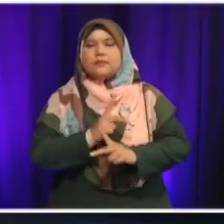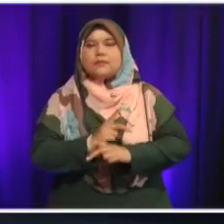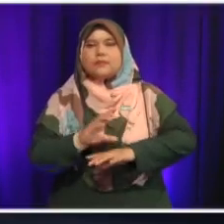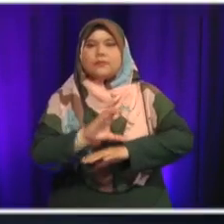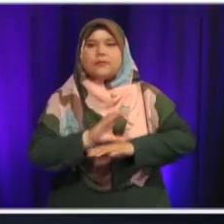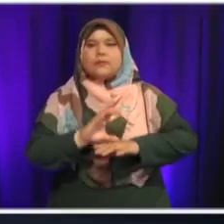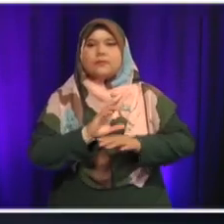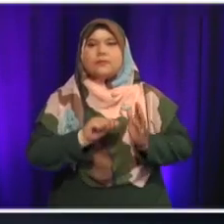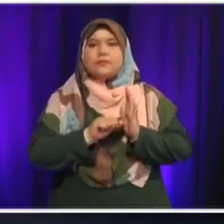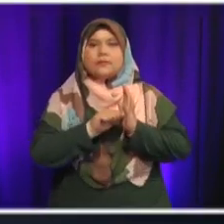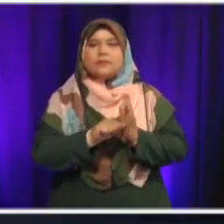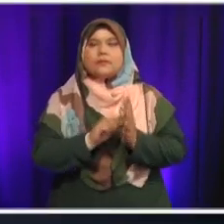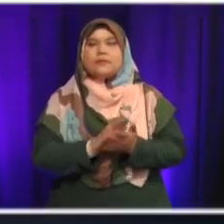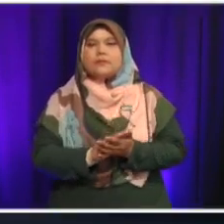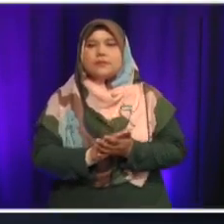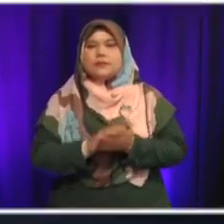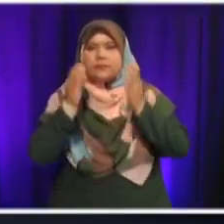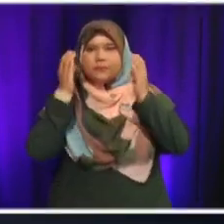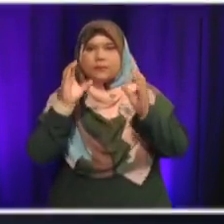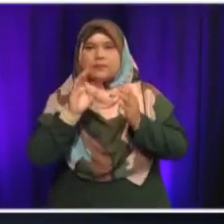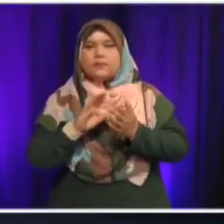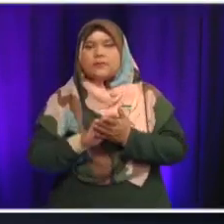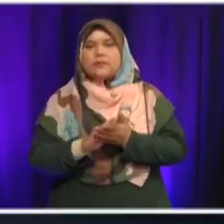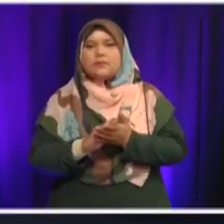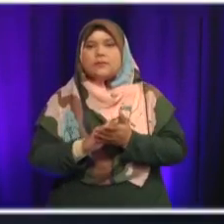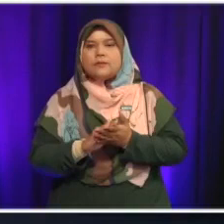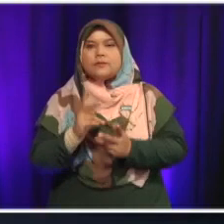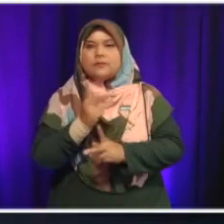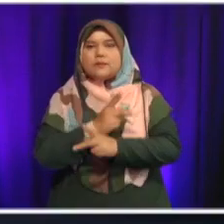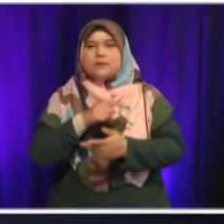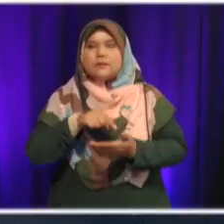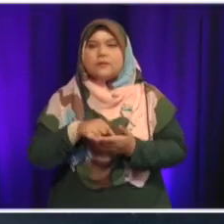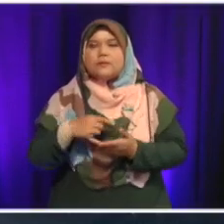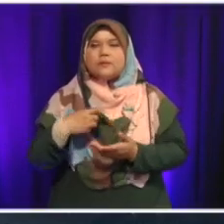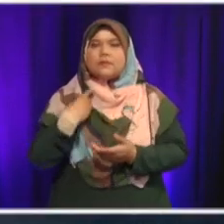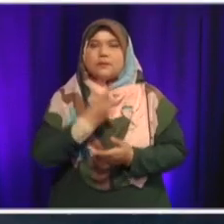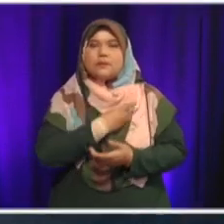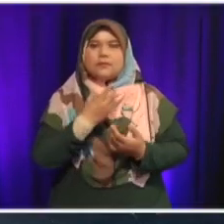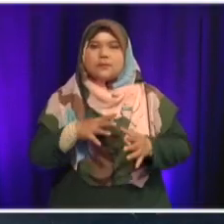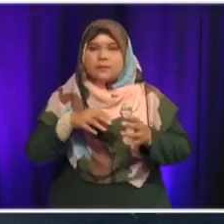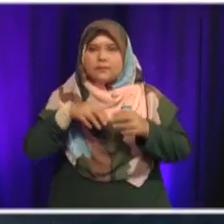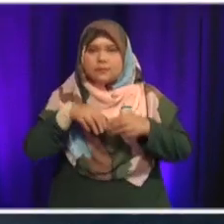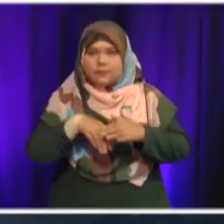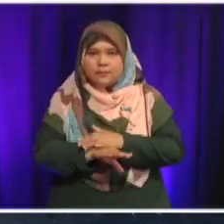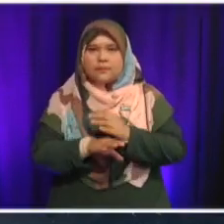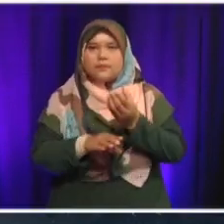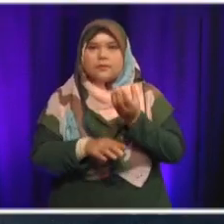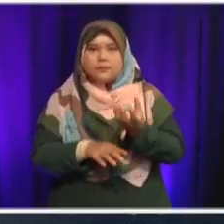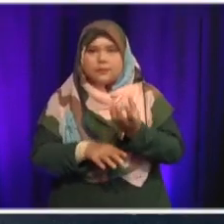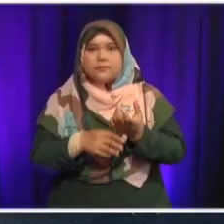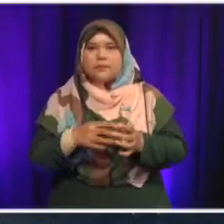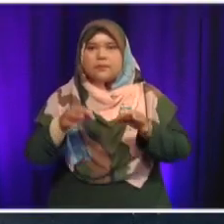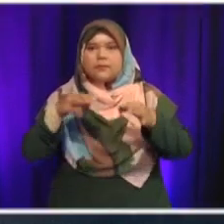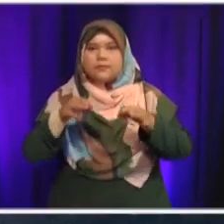acuan untuk masukkan ke dalam Cawang kertas dan juga keranjang